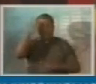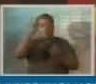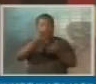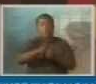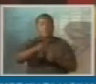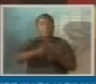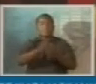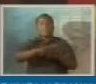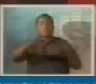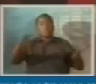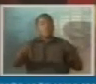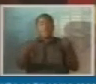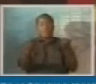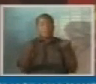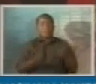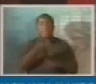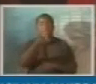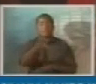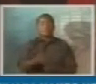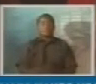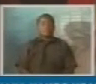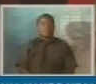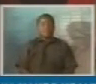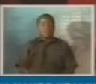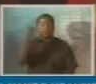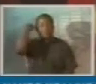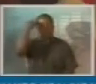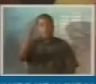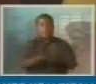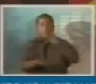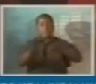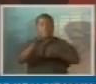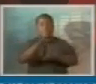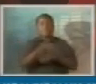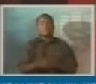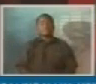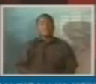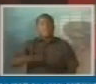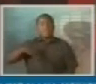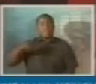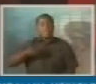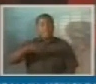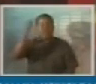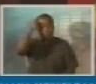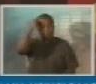mmoja. Haiwezekani. Mheshimiwa Mwenyekiti, nataka